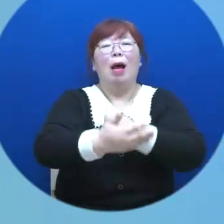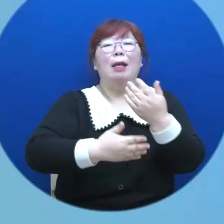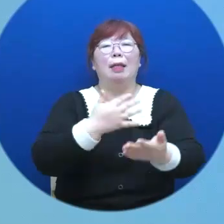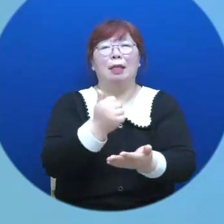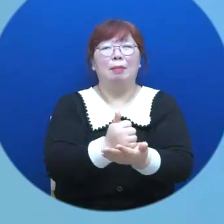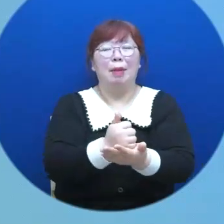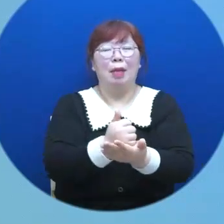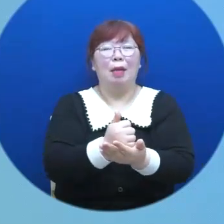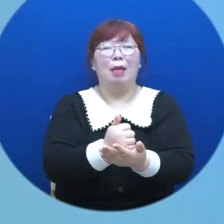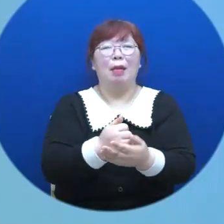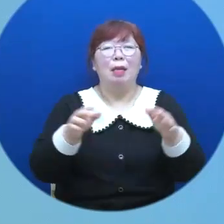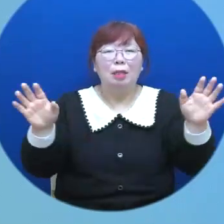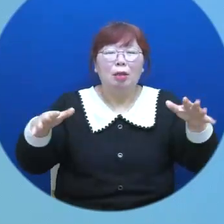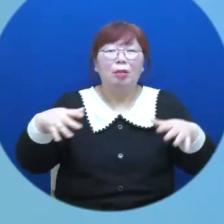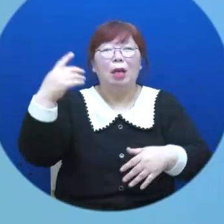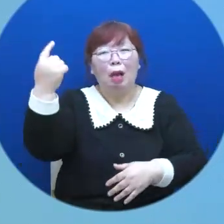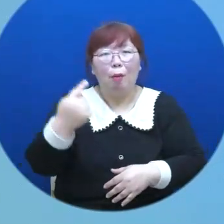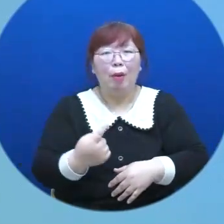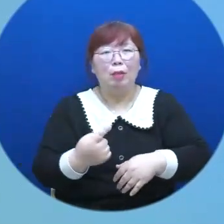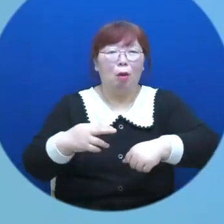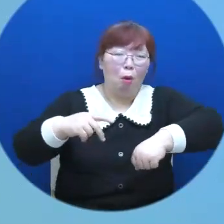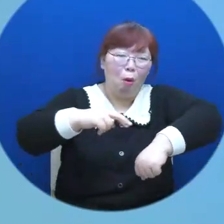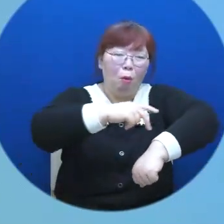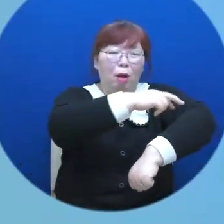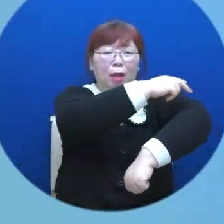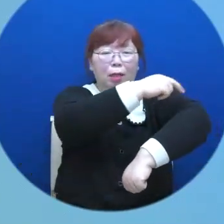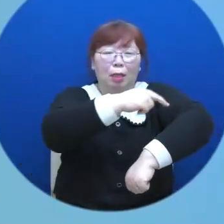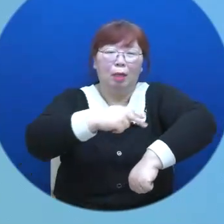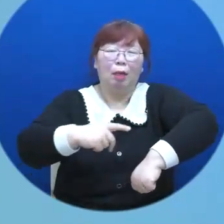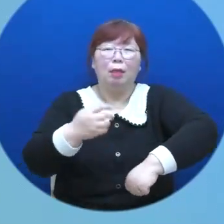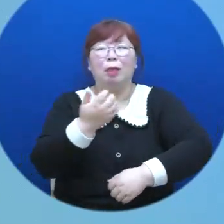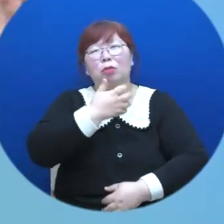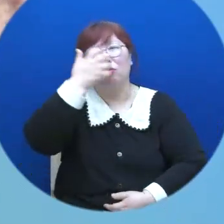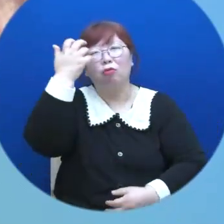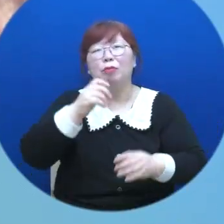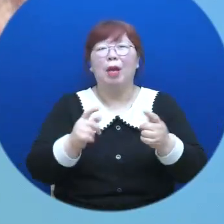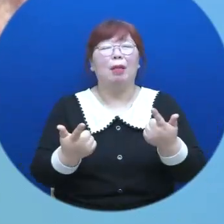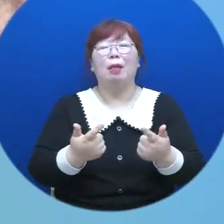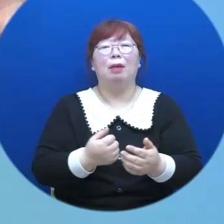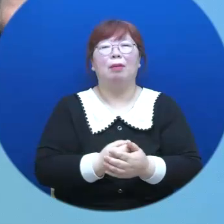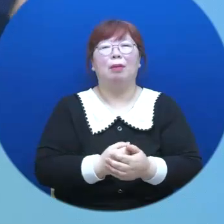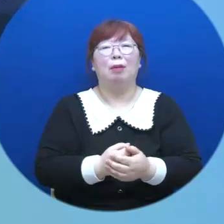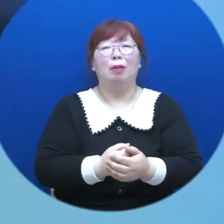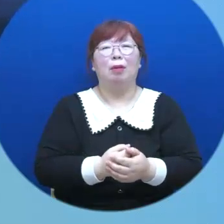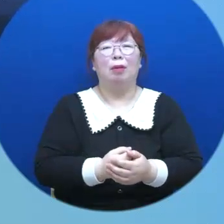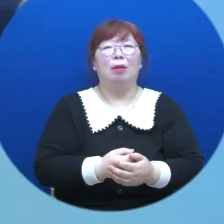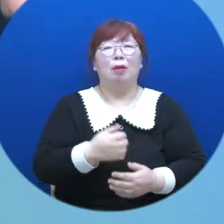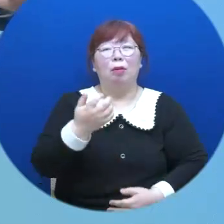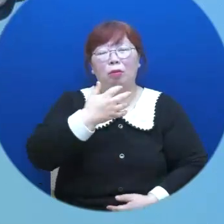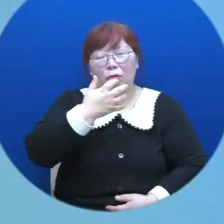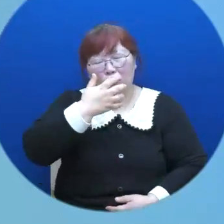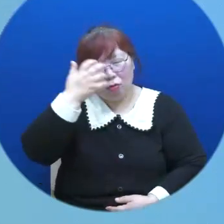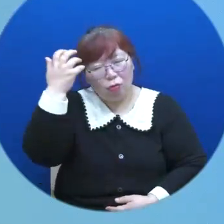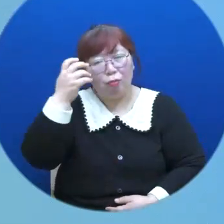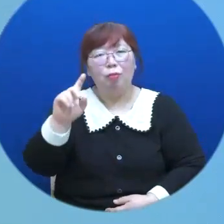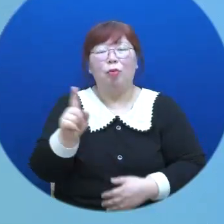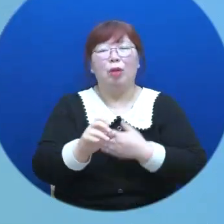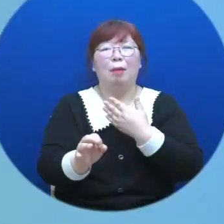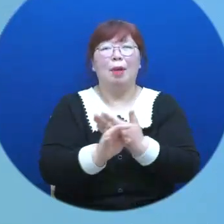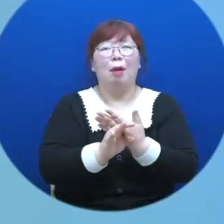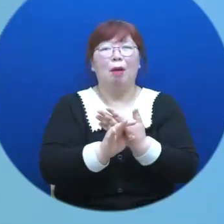사자가 오르락 내리락 그런 꿈이 아니에요. 꿈꾸고 났더니 그냥 가을에